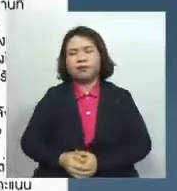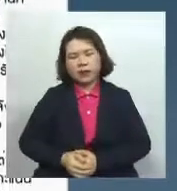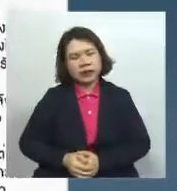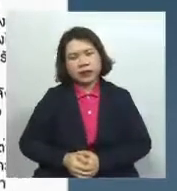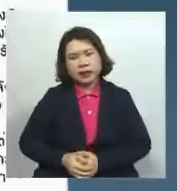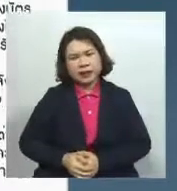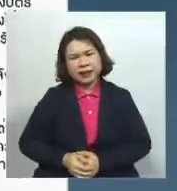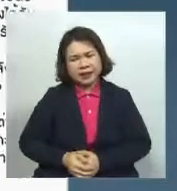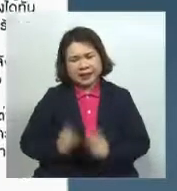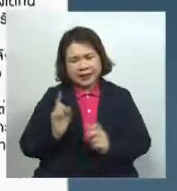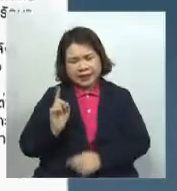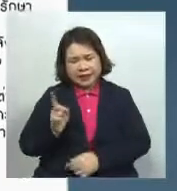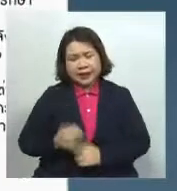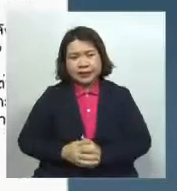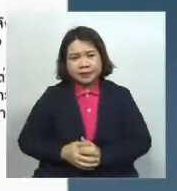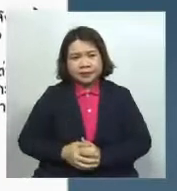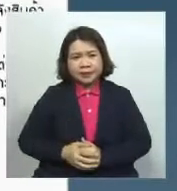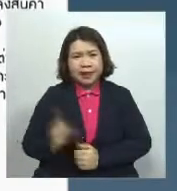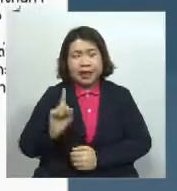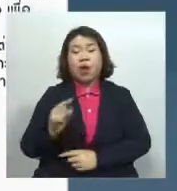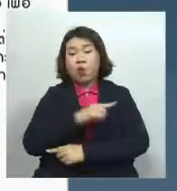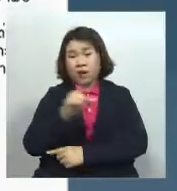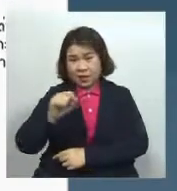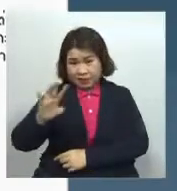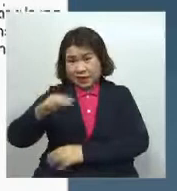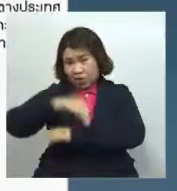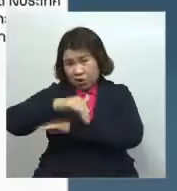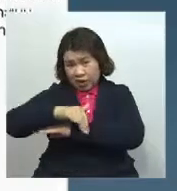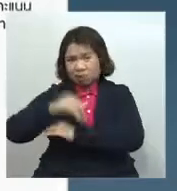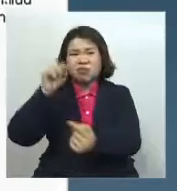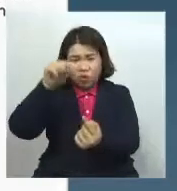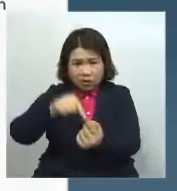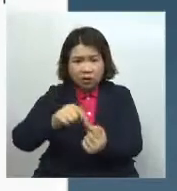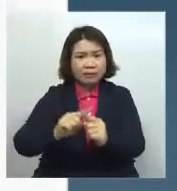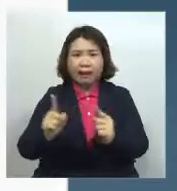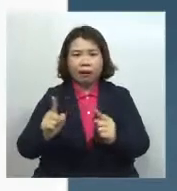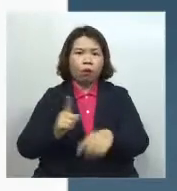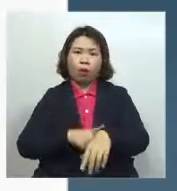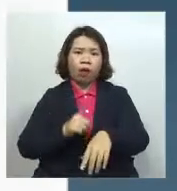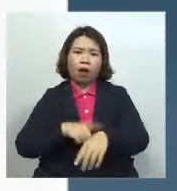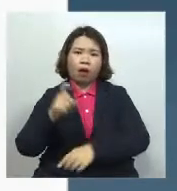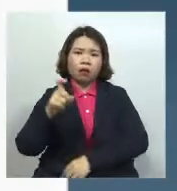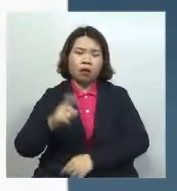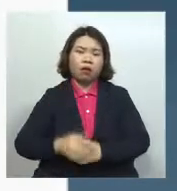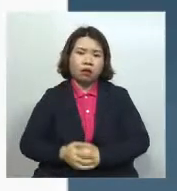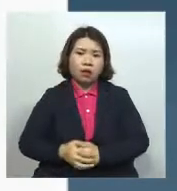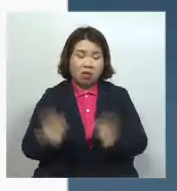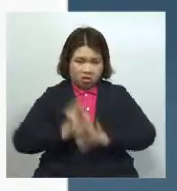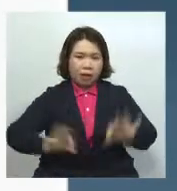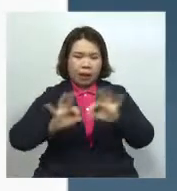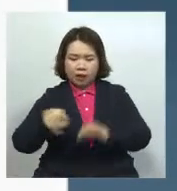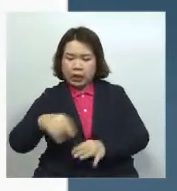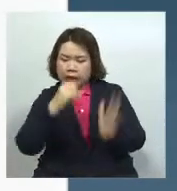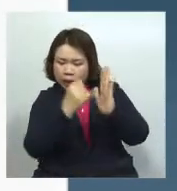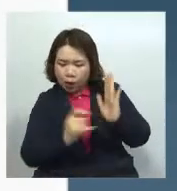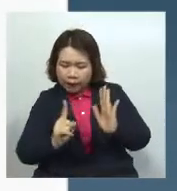แตจๆ ลมต้องไปถึงบัรต้ไปถตั้แต 24 ในช่วงเย็นใช่ต้ไปถึงหน่วยเลตที่มีการเขาแนถูกต